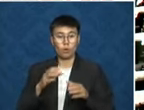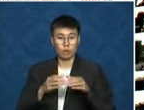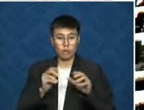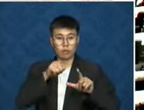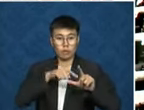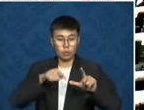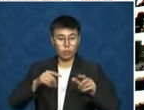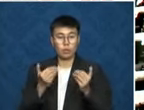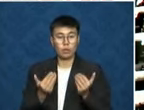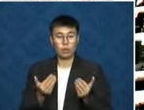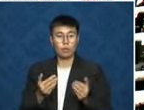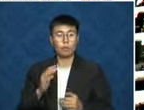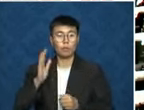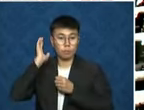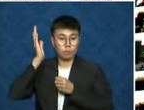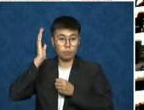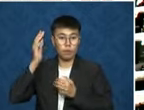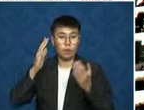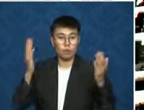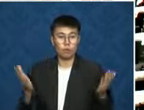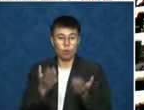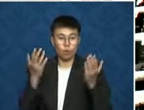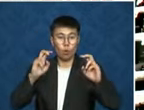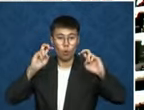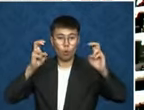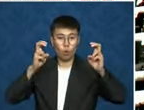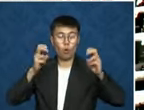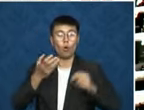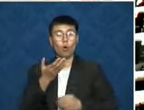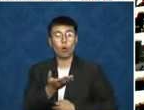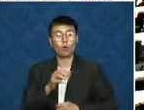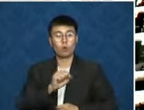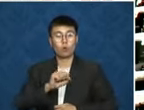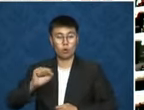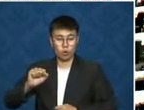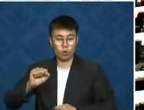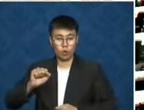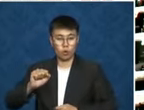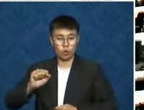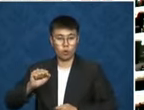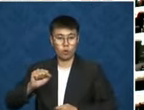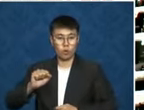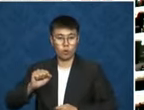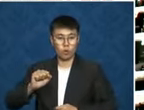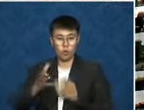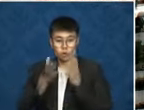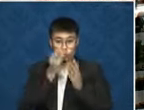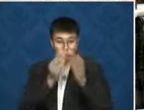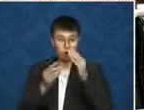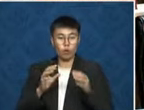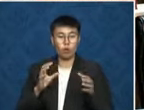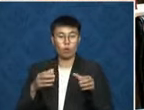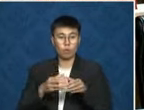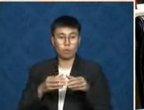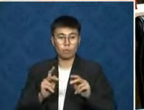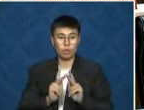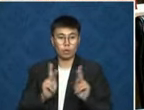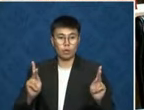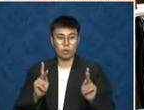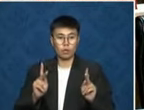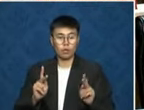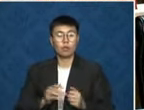วันนี้ผมมาขอร่วมอภิปรายครับสนับสนุนยตินะครับขอให้สภาผู้แทนราษฎรศึกษานะครับตั้งกรรมาธิการวิส